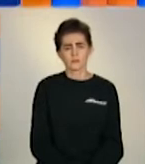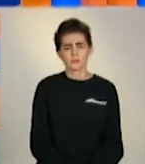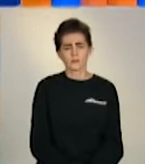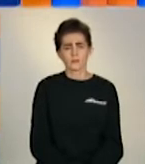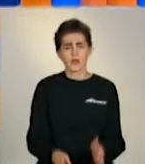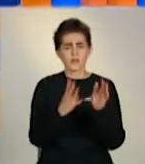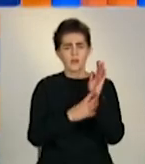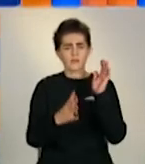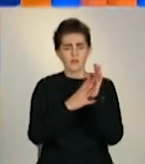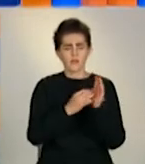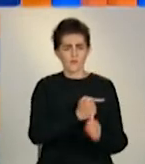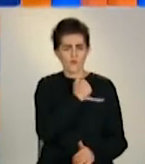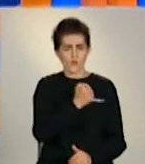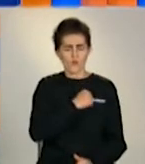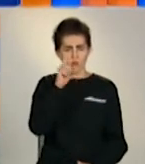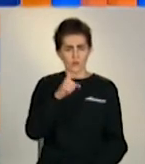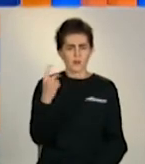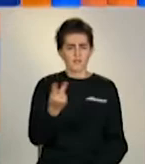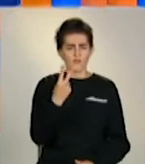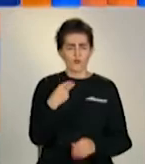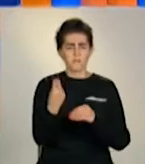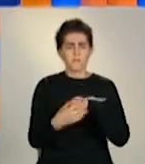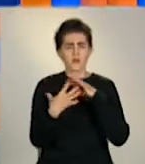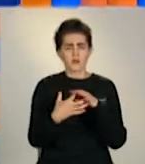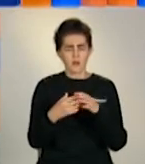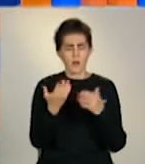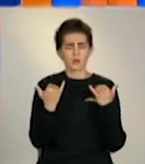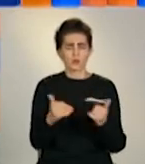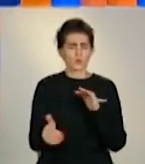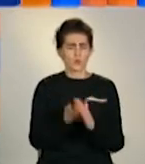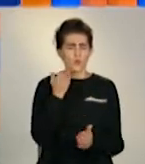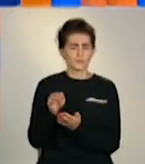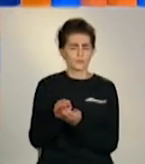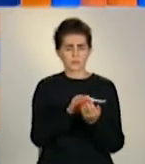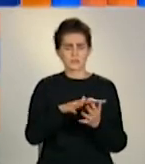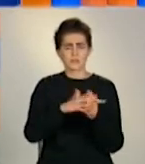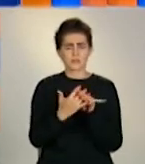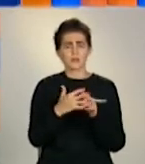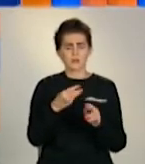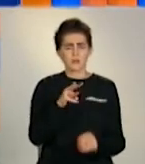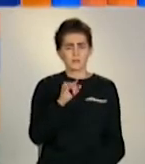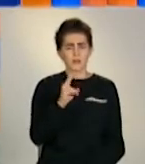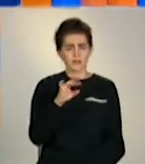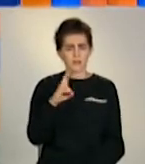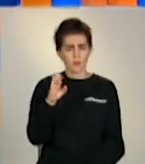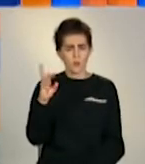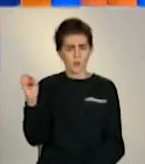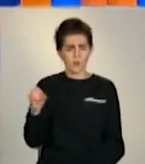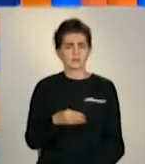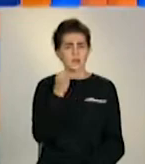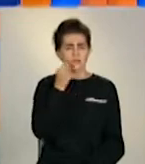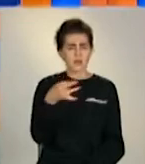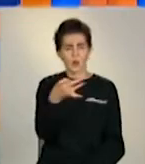99 воїнів Другої світової війни перепоховали сьогодні у селищі Микільське в Слов'янському районі.